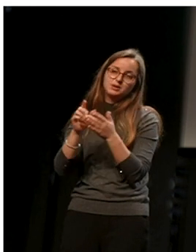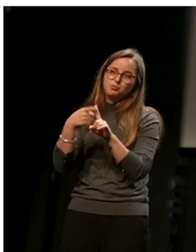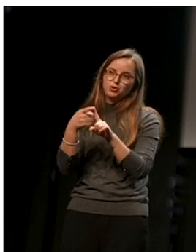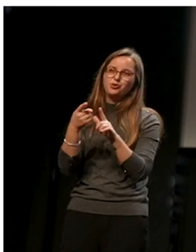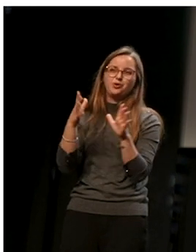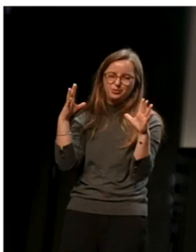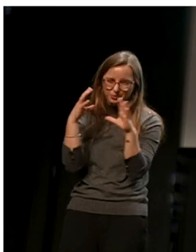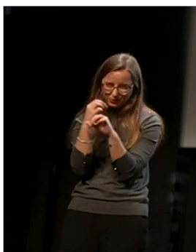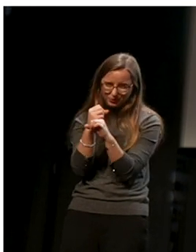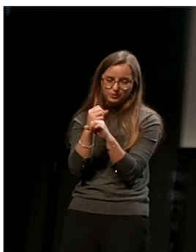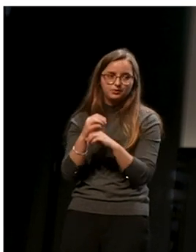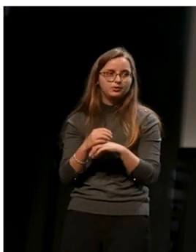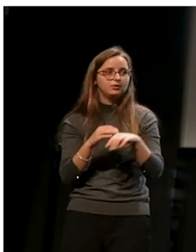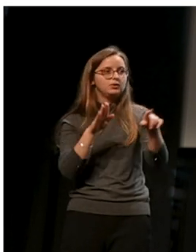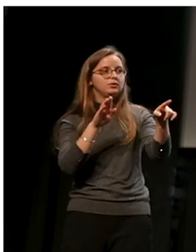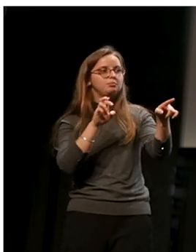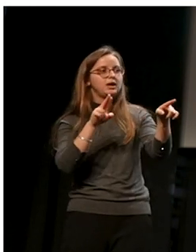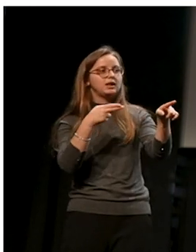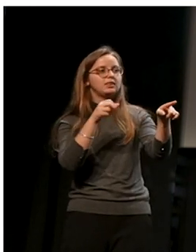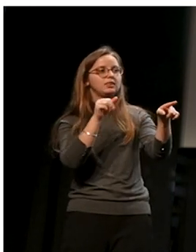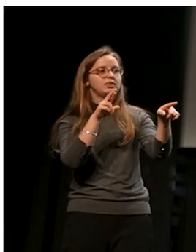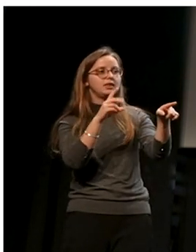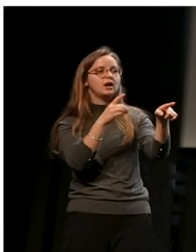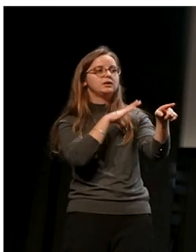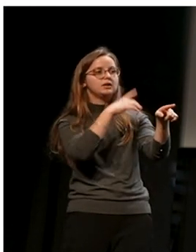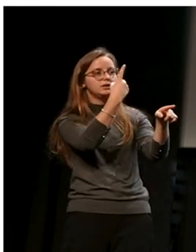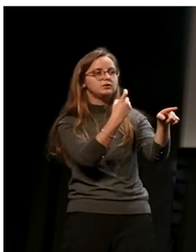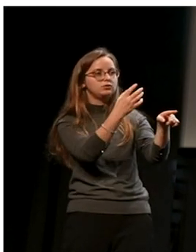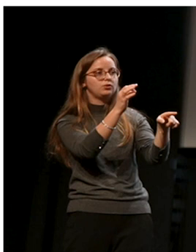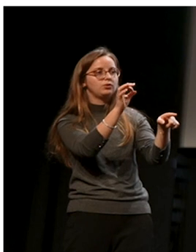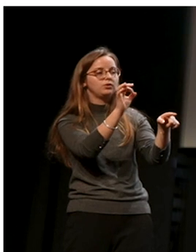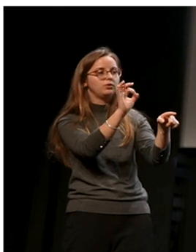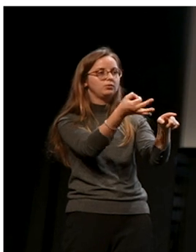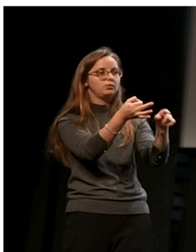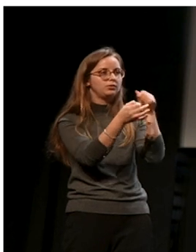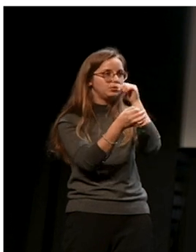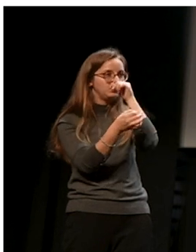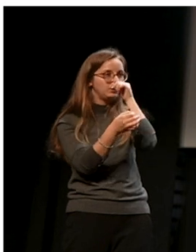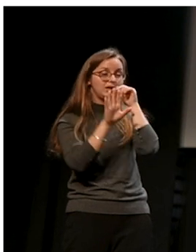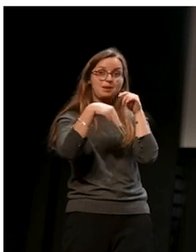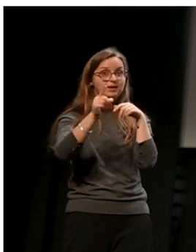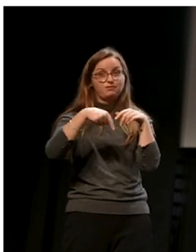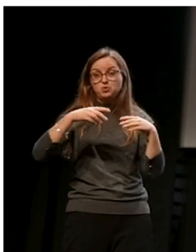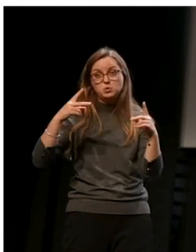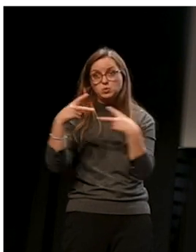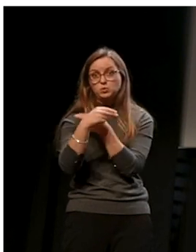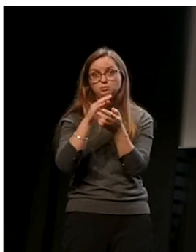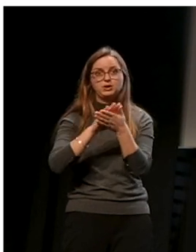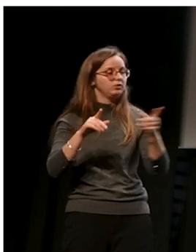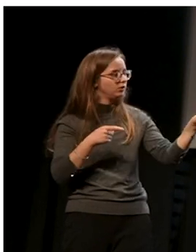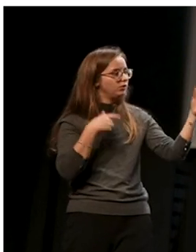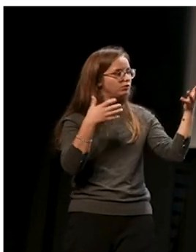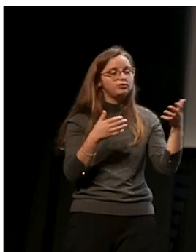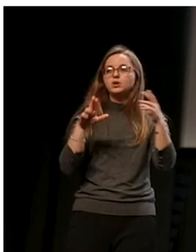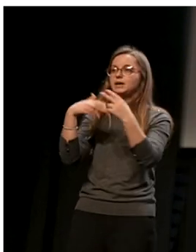bon. Bernard, t'as... Ouais, vas-y. Ouais. Je peux juste réagir deux secondes par rapport à ce que tu